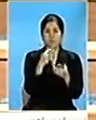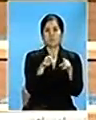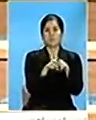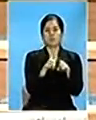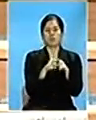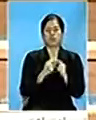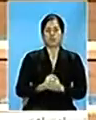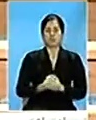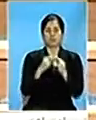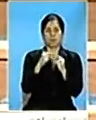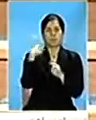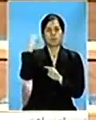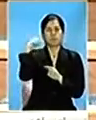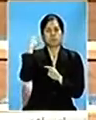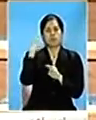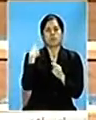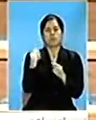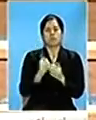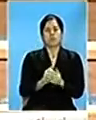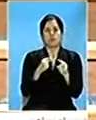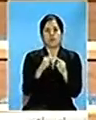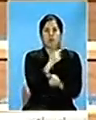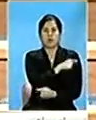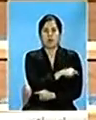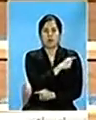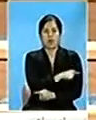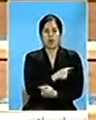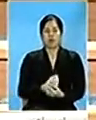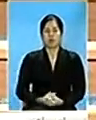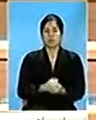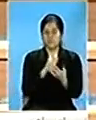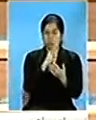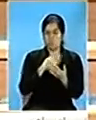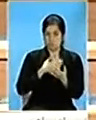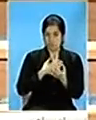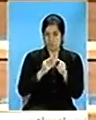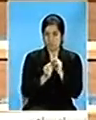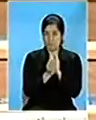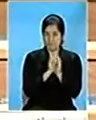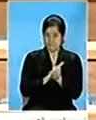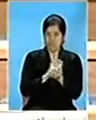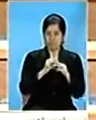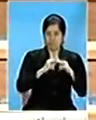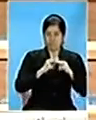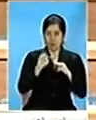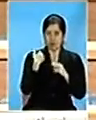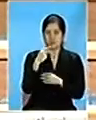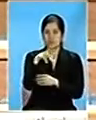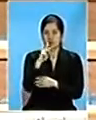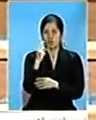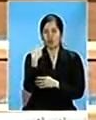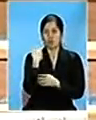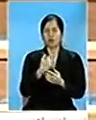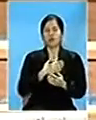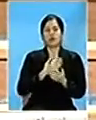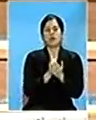ก็ถือศีลท่านประธานครับและถ้าเราได้นำมาใช้จริงๆก็จะเป็นประโยชน์กับประเทศชาติผมขอสนับสนุนการ